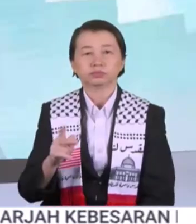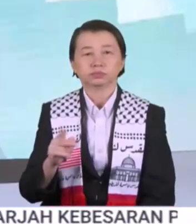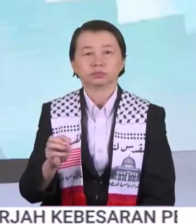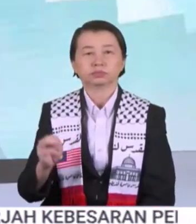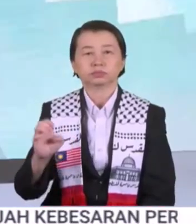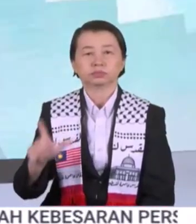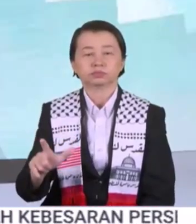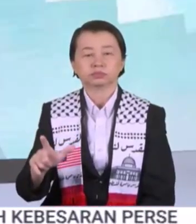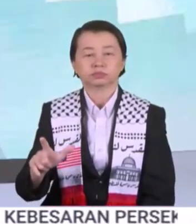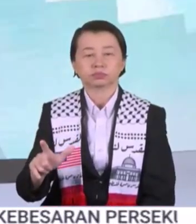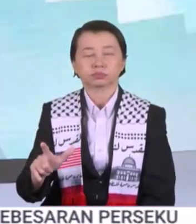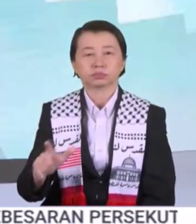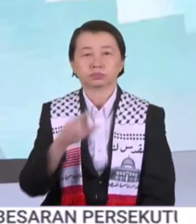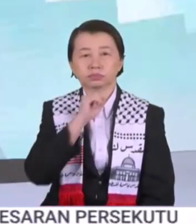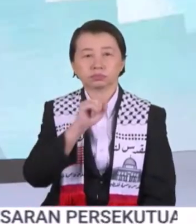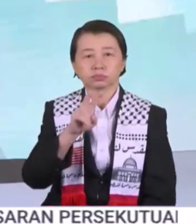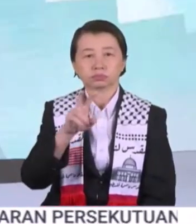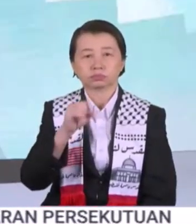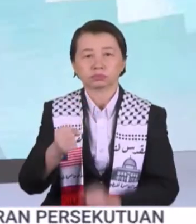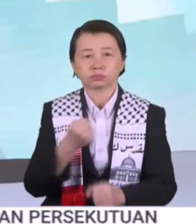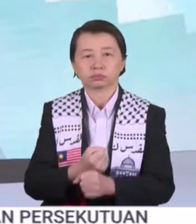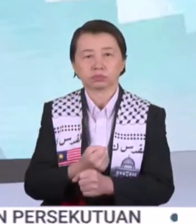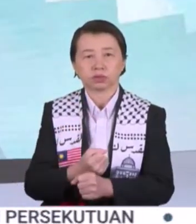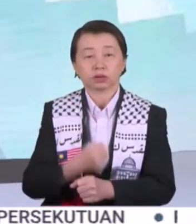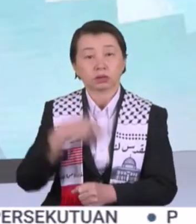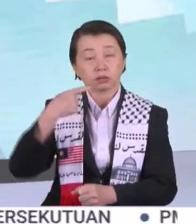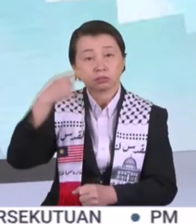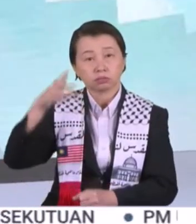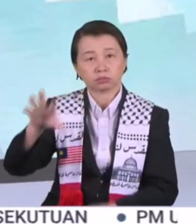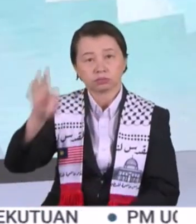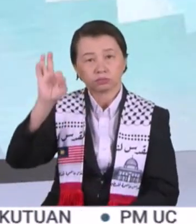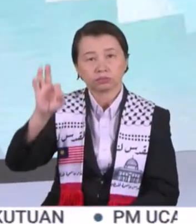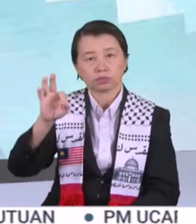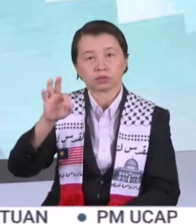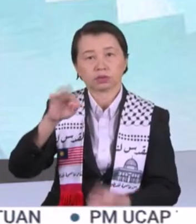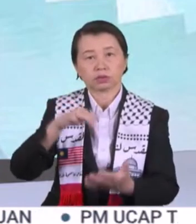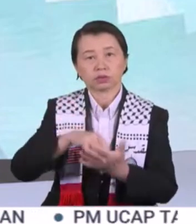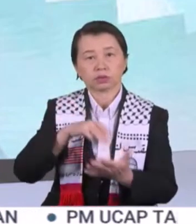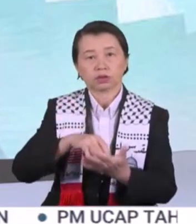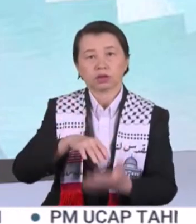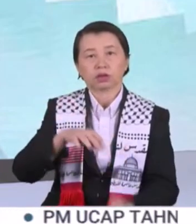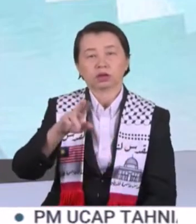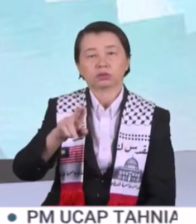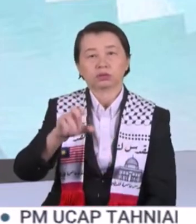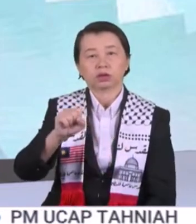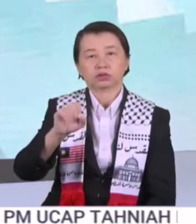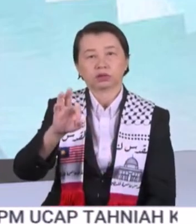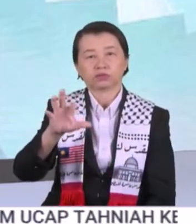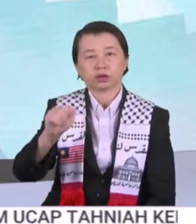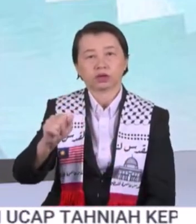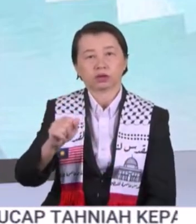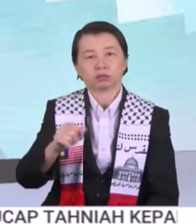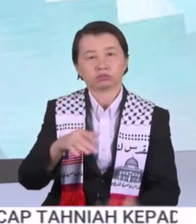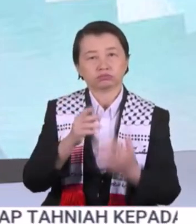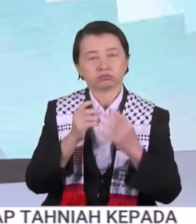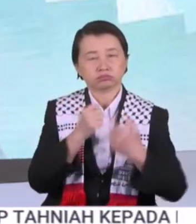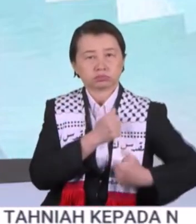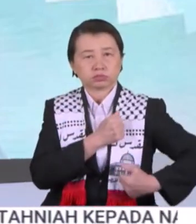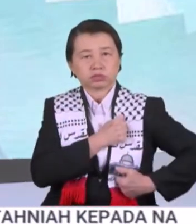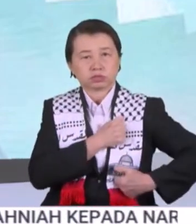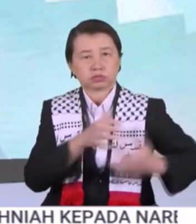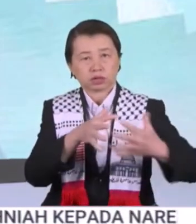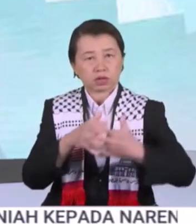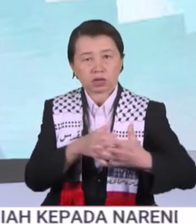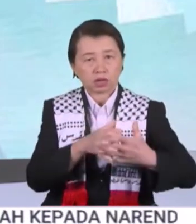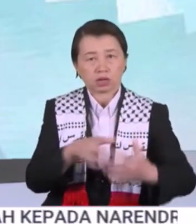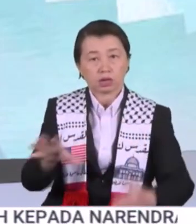Akmal Mushrif Muhammad Sharif, 20 tahun, melakar sejarah setelah berjaya terpilih ke Akademi Tentera Udara Amerika Syarikat USAFA. Dia